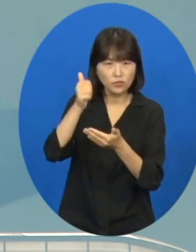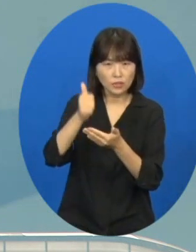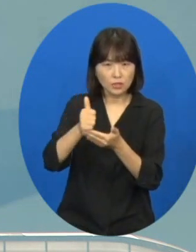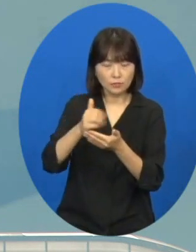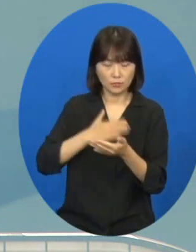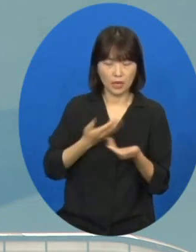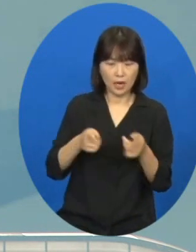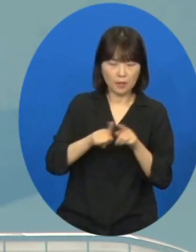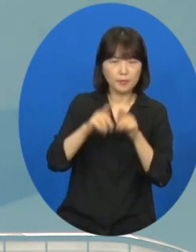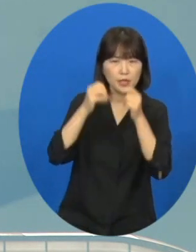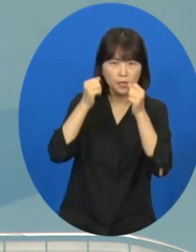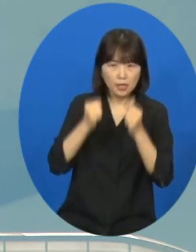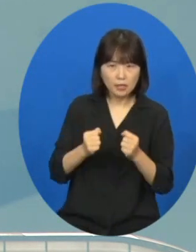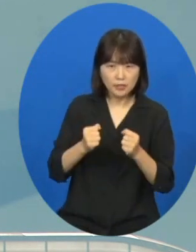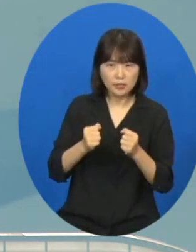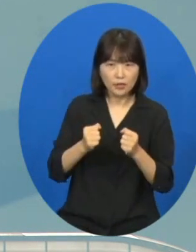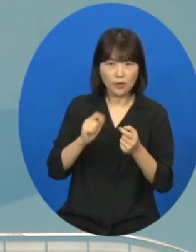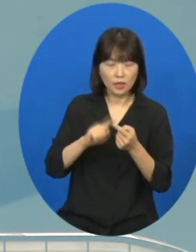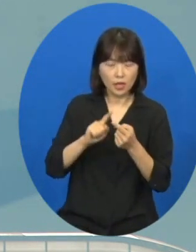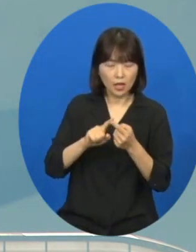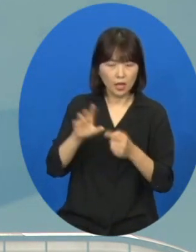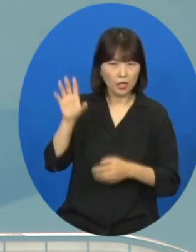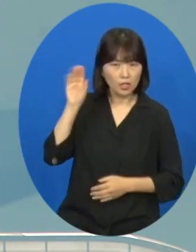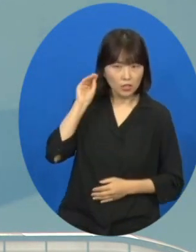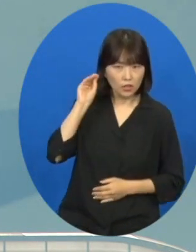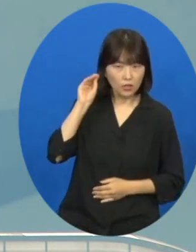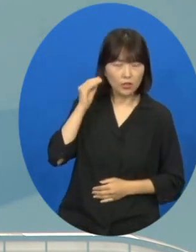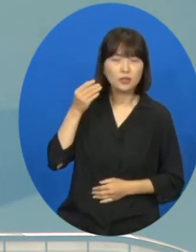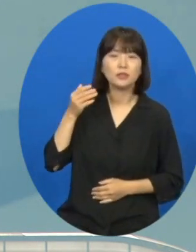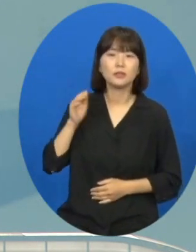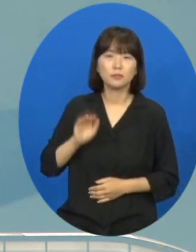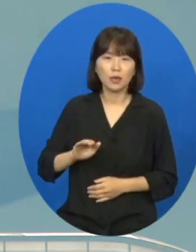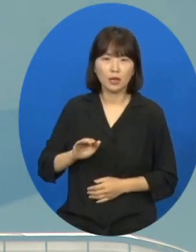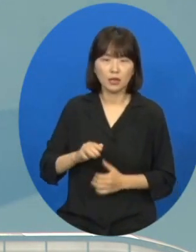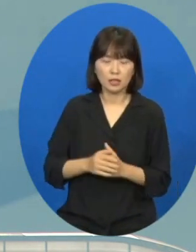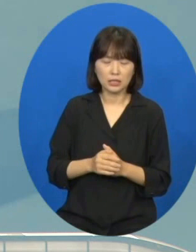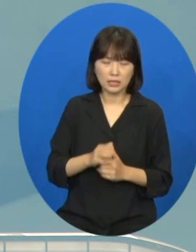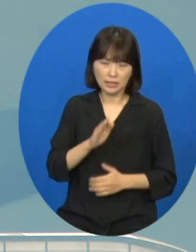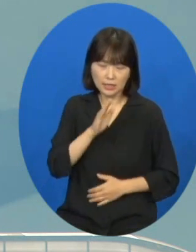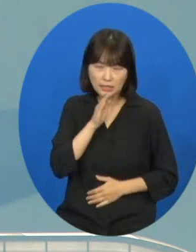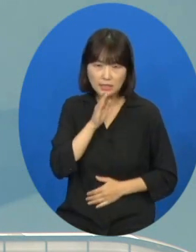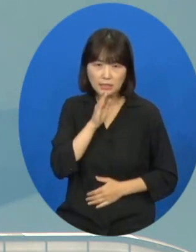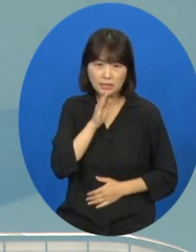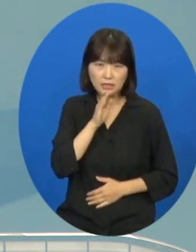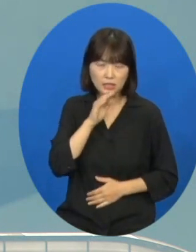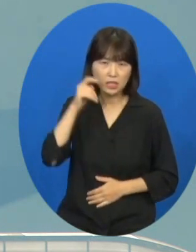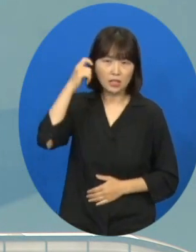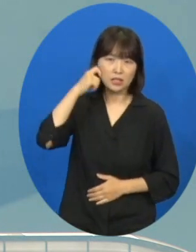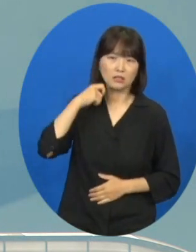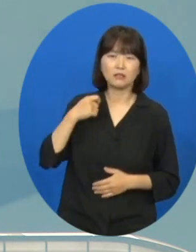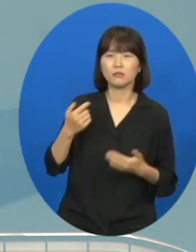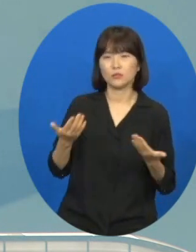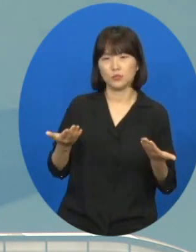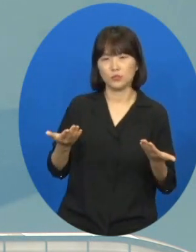나와 함께 계시다는 것을 듣기는 들었지만 실제로 느껴지지 않는